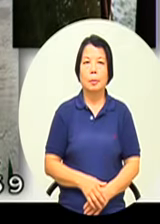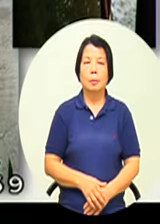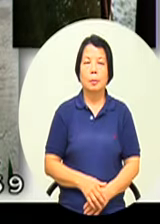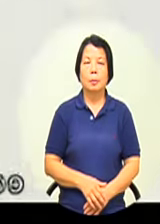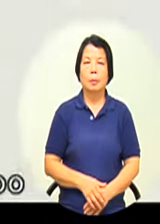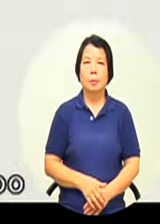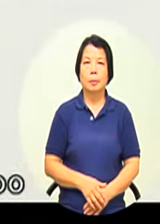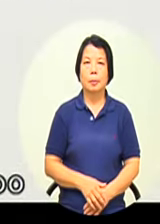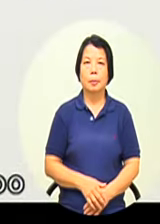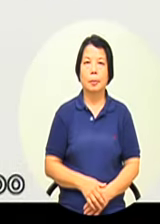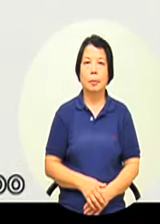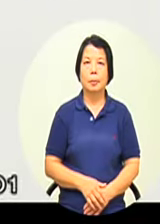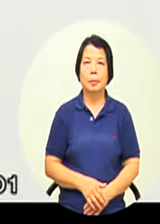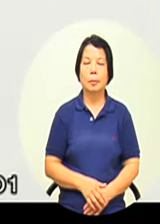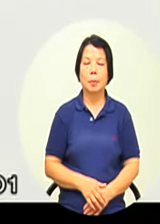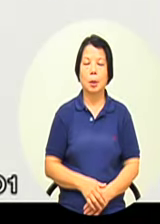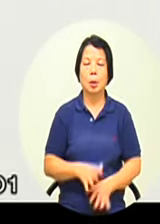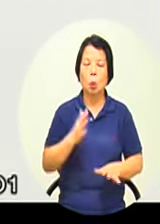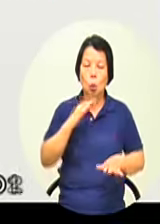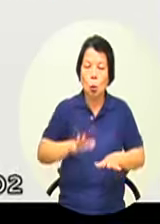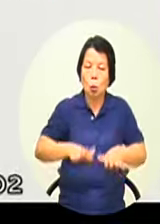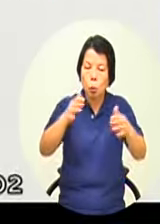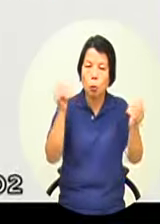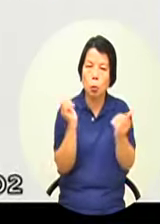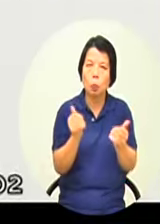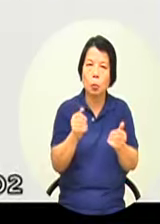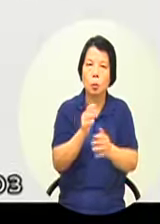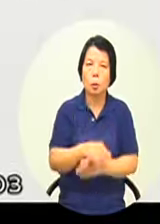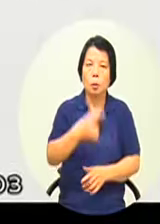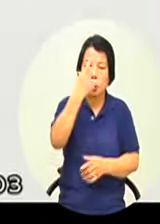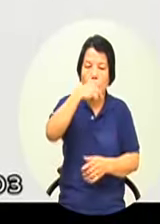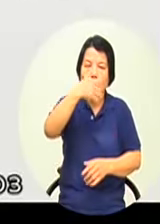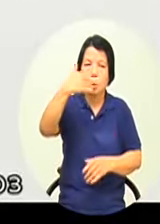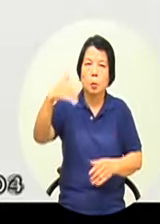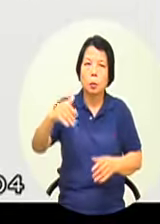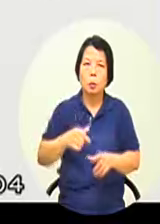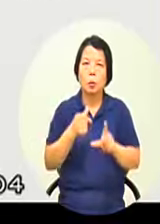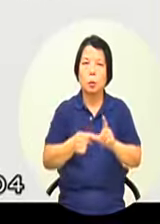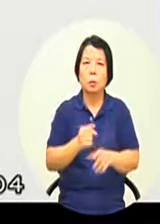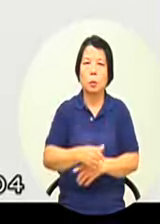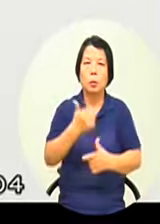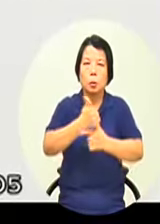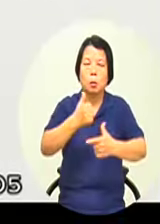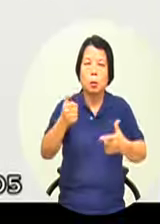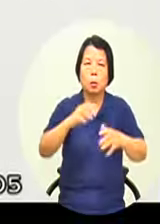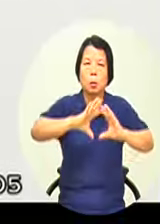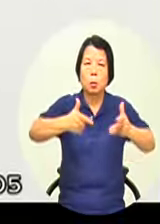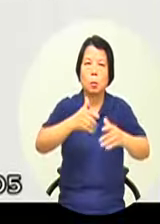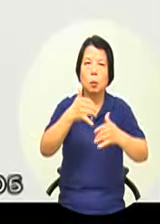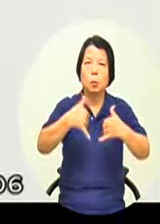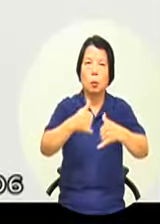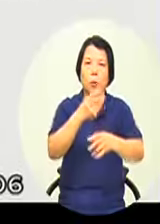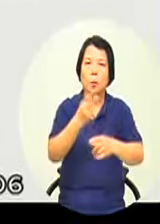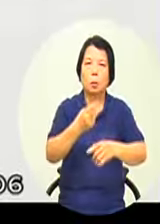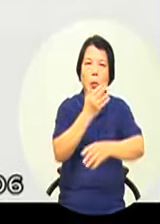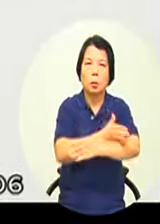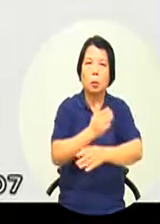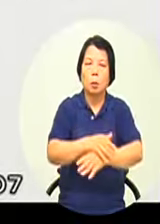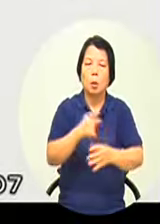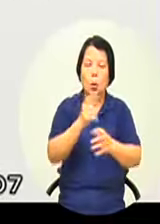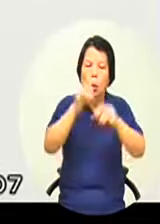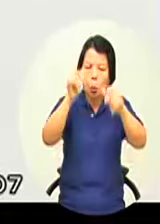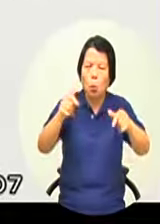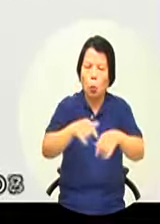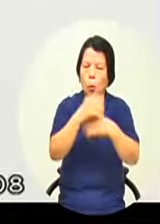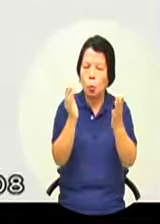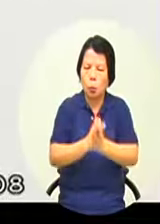讲在这个水患的问题对不对？啊，针对的洪山区的建国路的二段的美丰大。较大的雨势啊，就淹水啊，事后有检讨